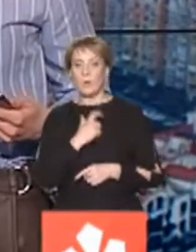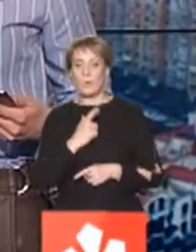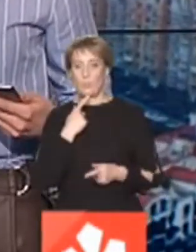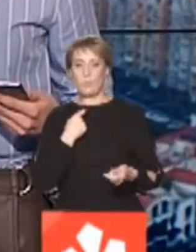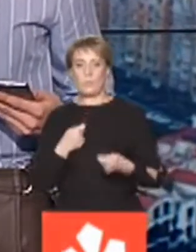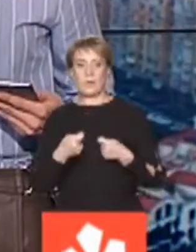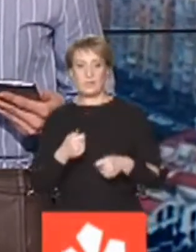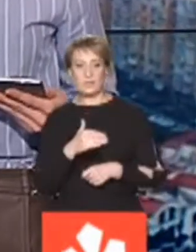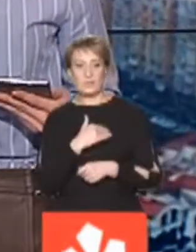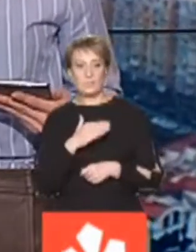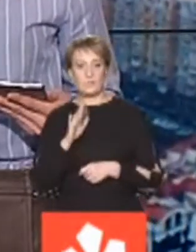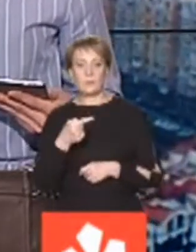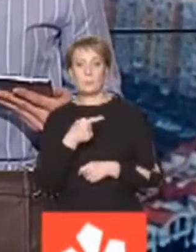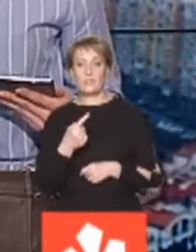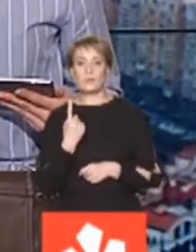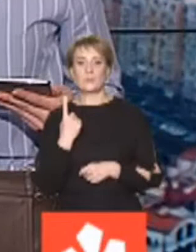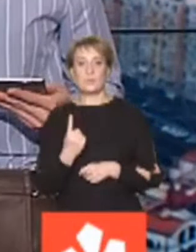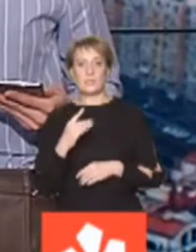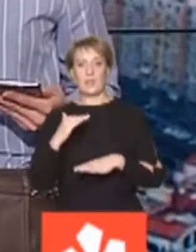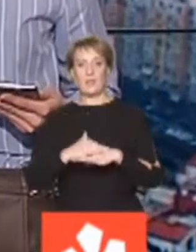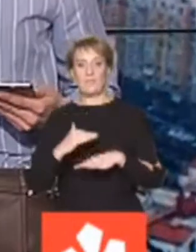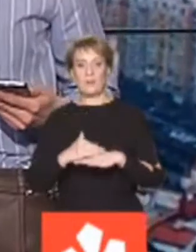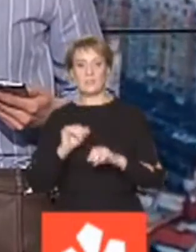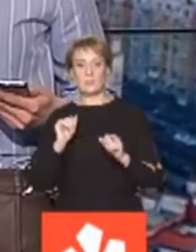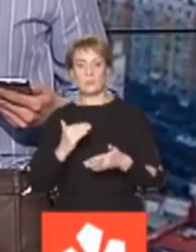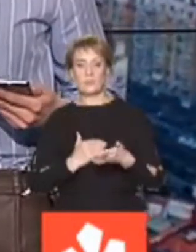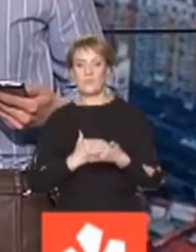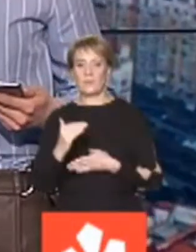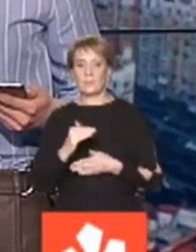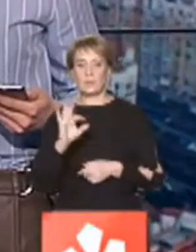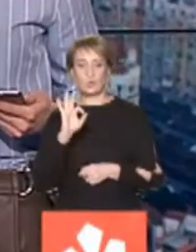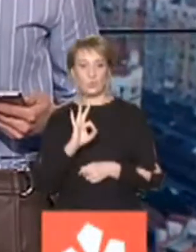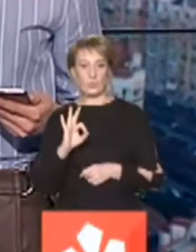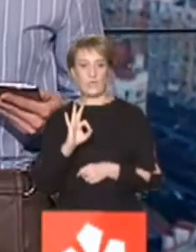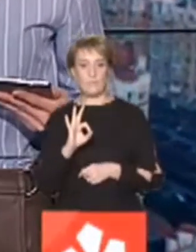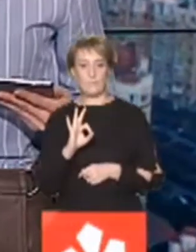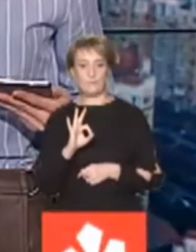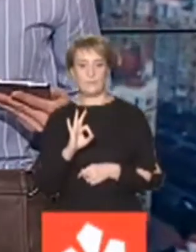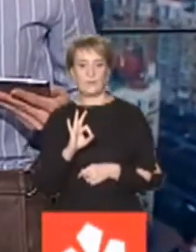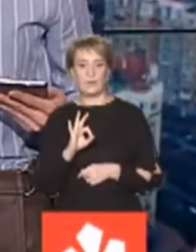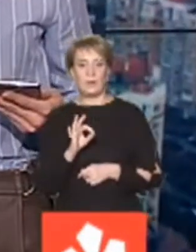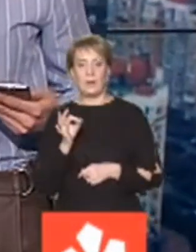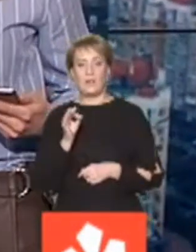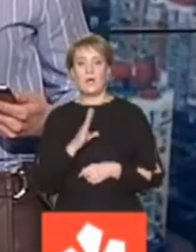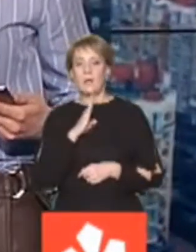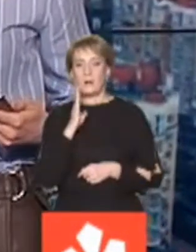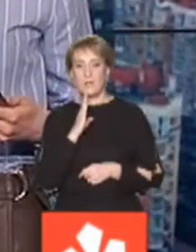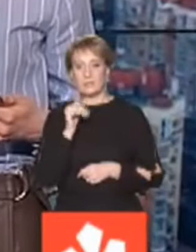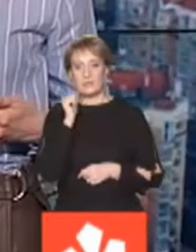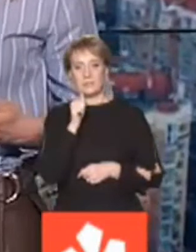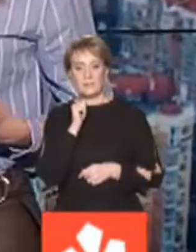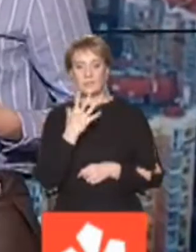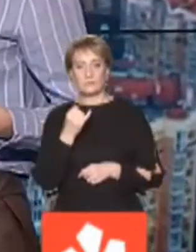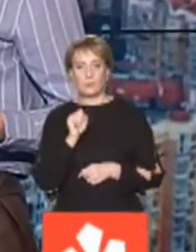Температура завтра буде в день мінус 1, а надвечір навіть буде вище, до 0 градусів. Але ранок завтра ще